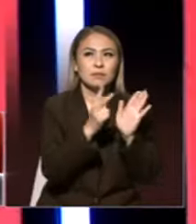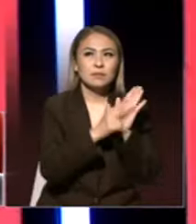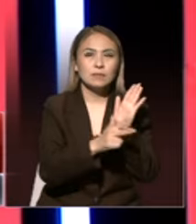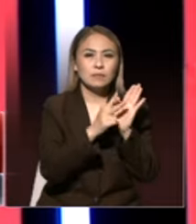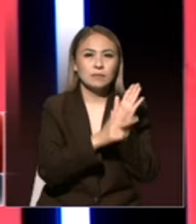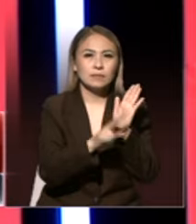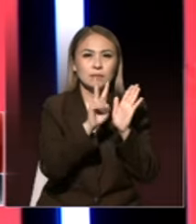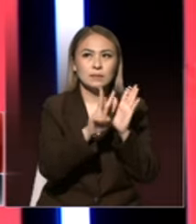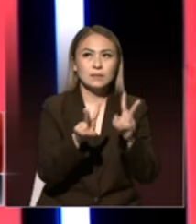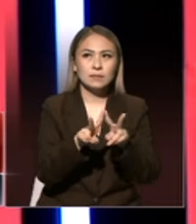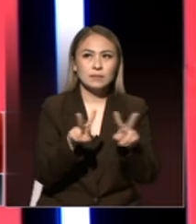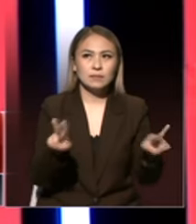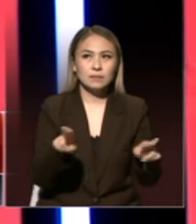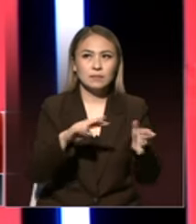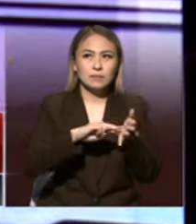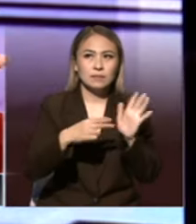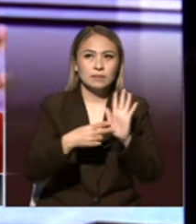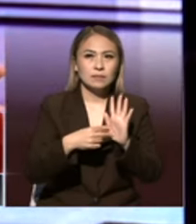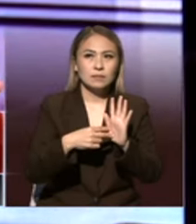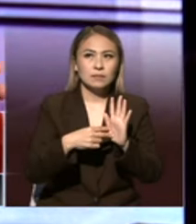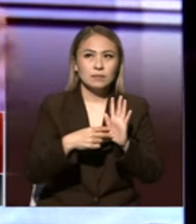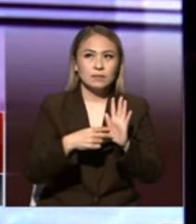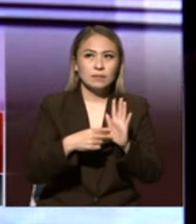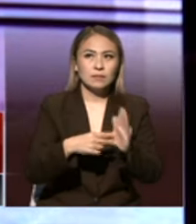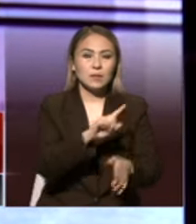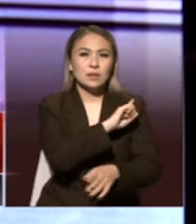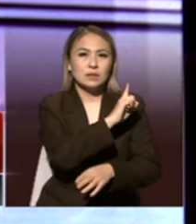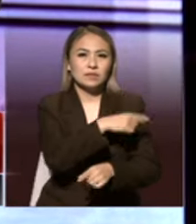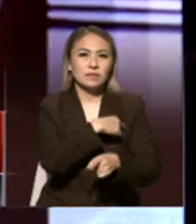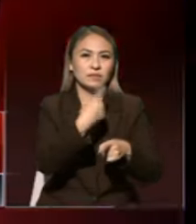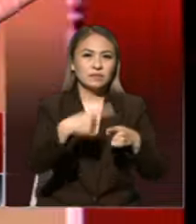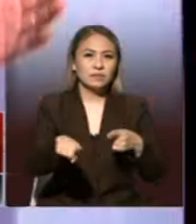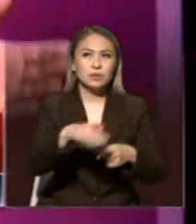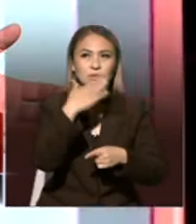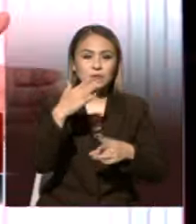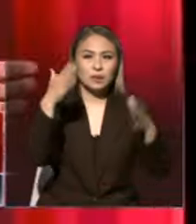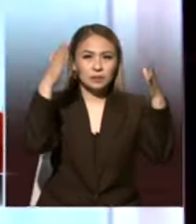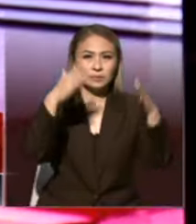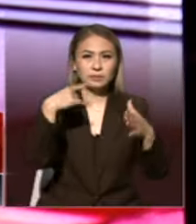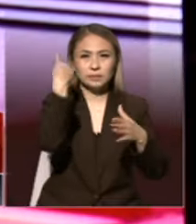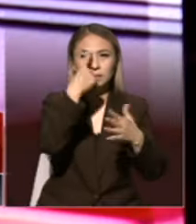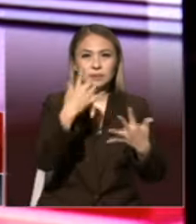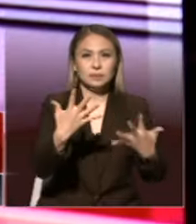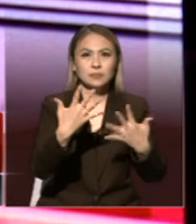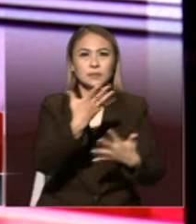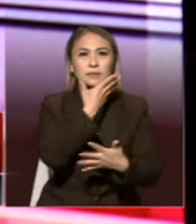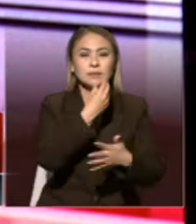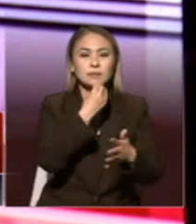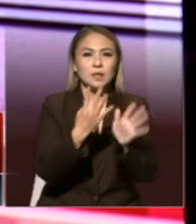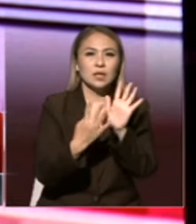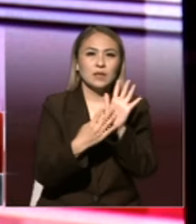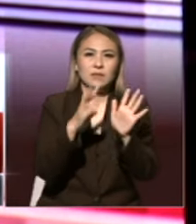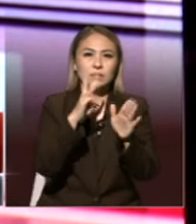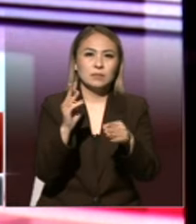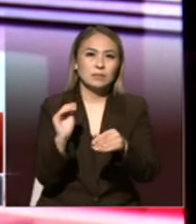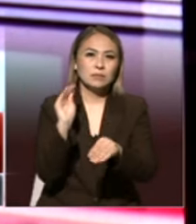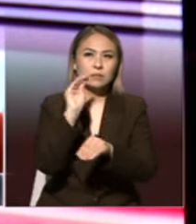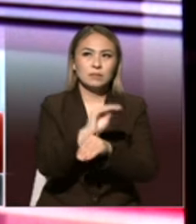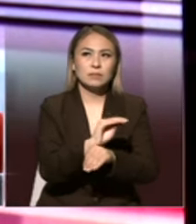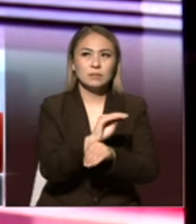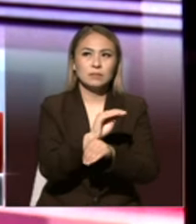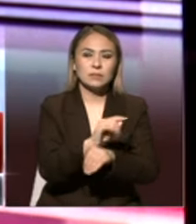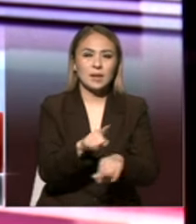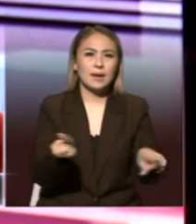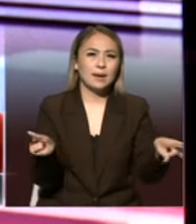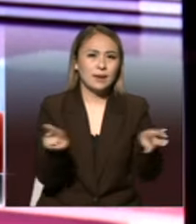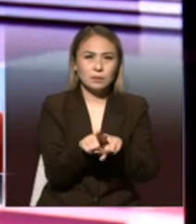екеуі бірдей трактор, ол жобасы бір, оның қатты несі жоқ. Ол кабинасы ғана әдемі, кабинасы үшін 9 миллион төлейміз мысалы, көрдіңіз бе? Ол